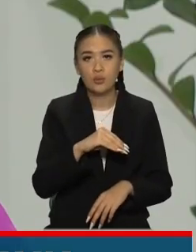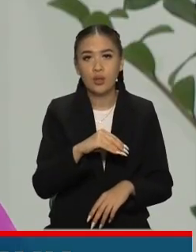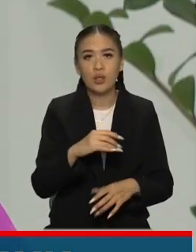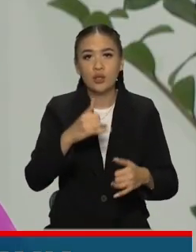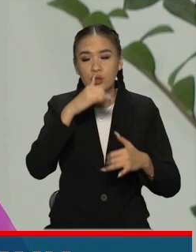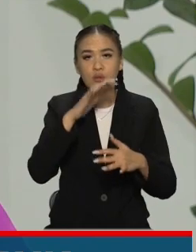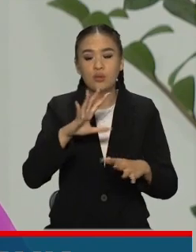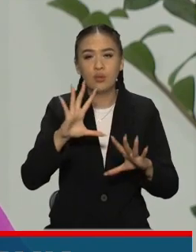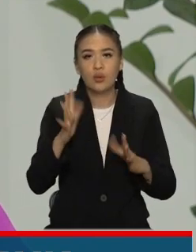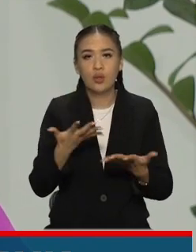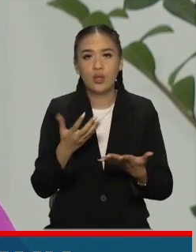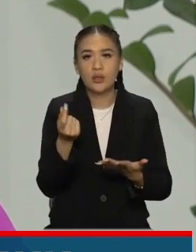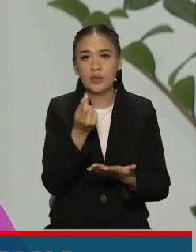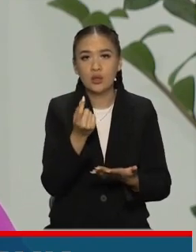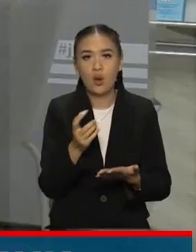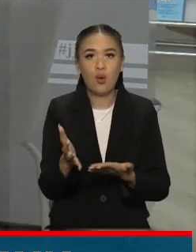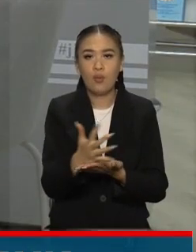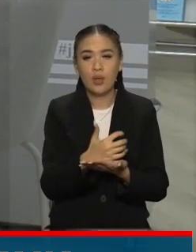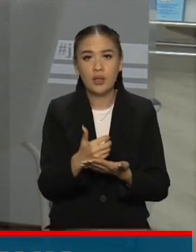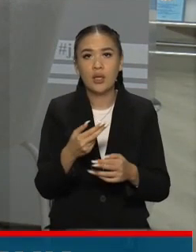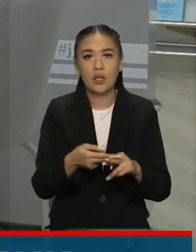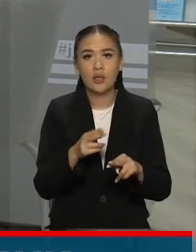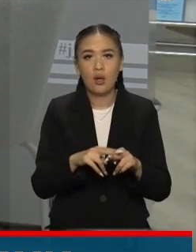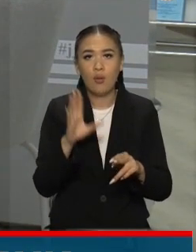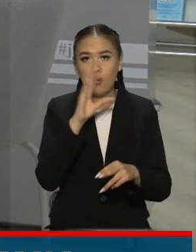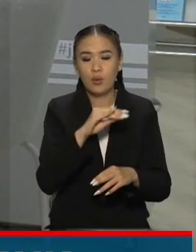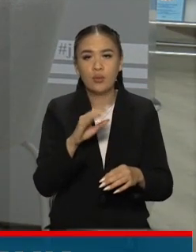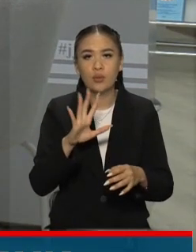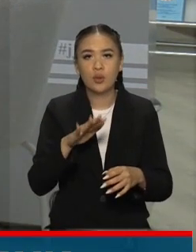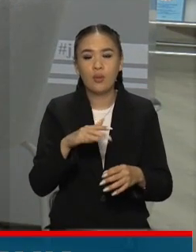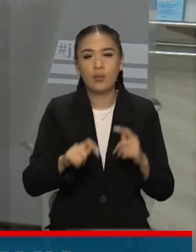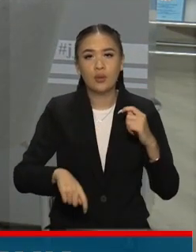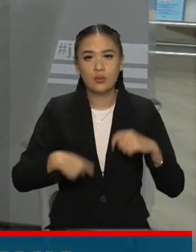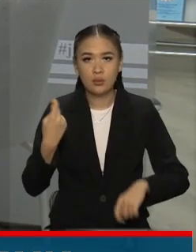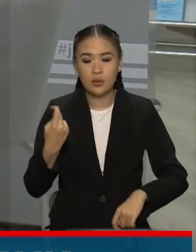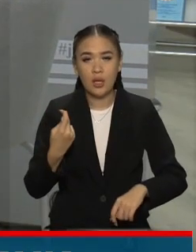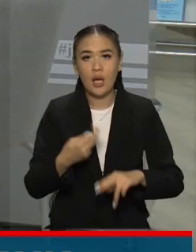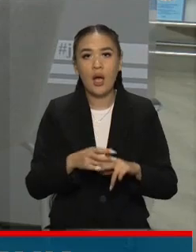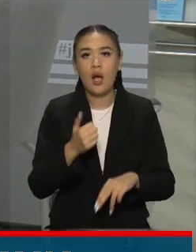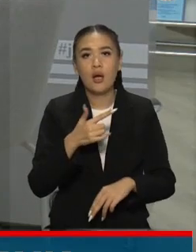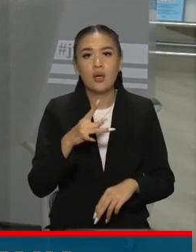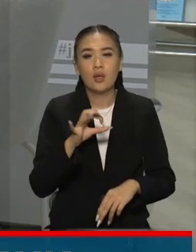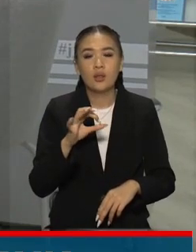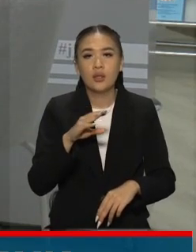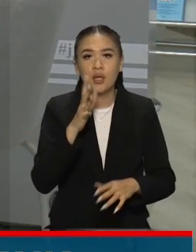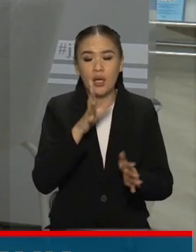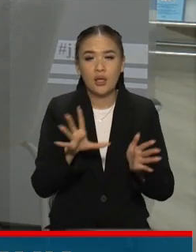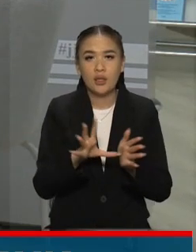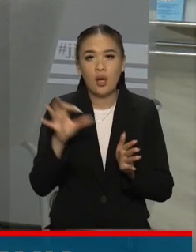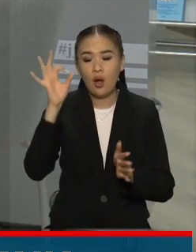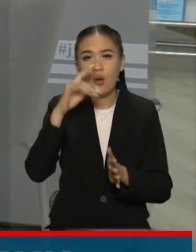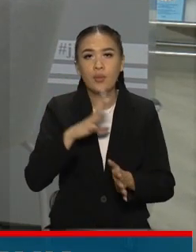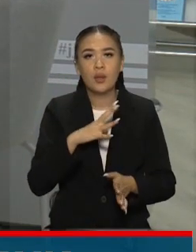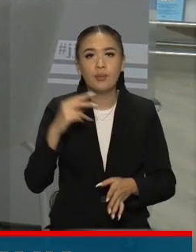просто убирать наше зерно, и оно будет просто пропадать на полях. От аграрной техники давайте перейдем к военной. Президент был в